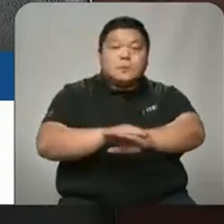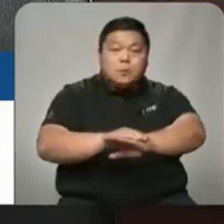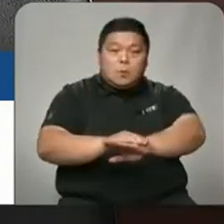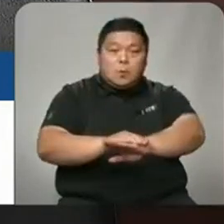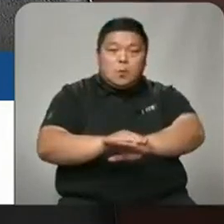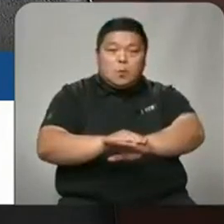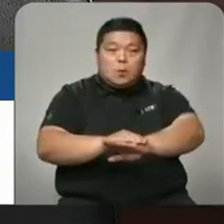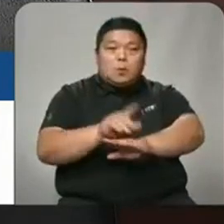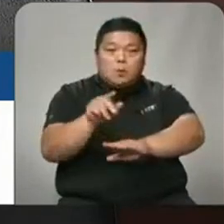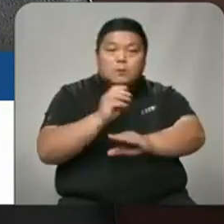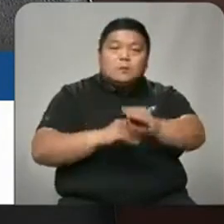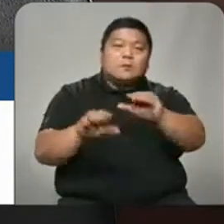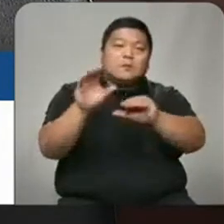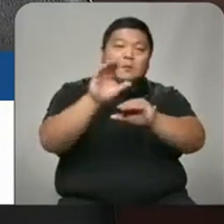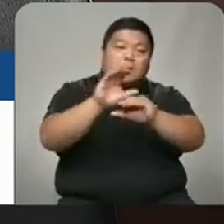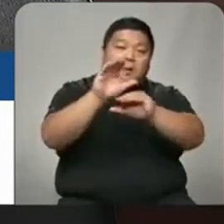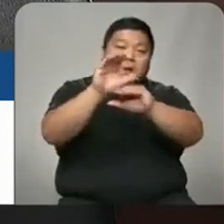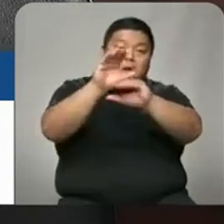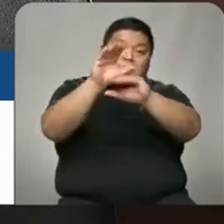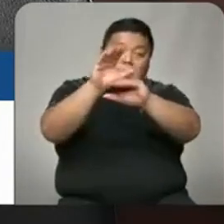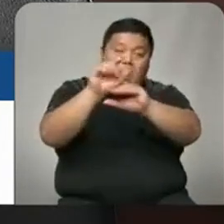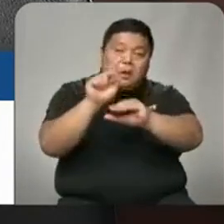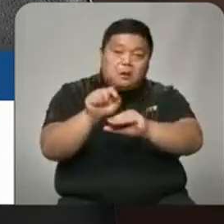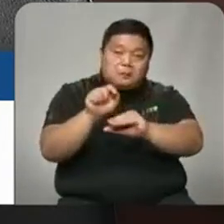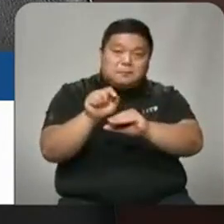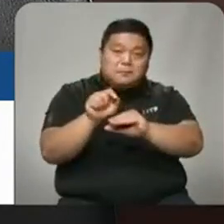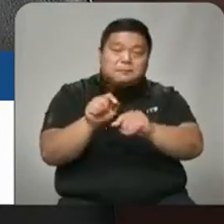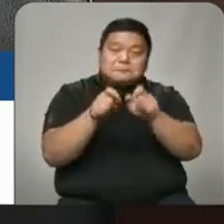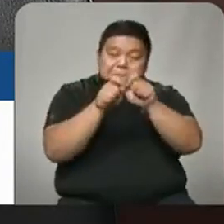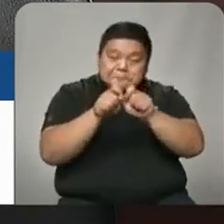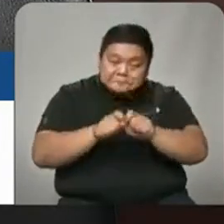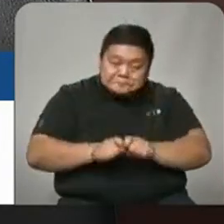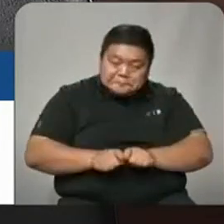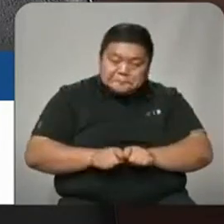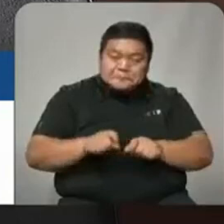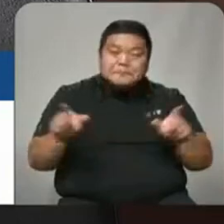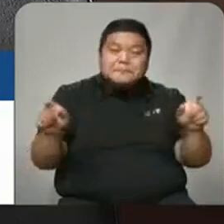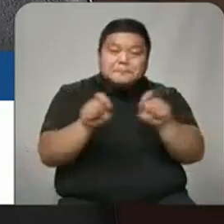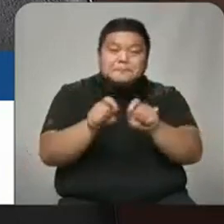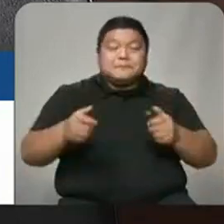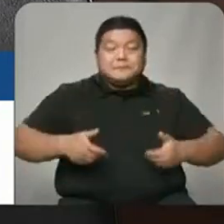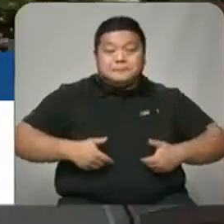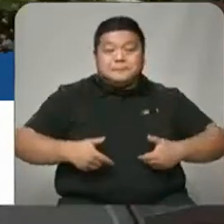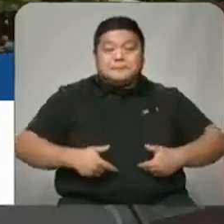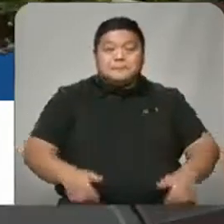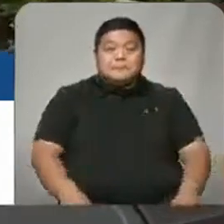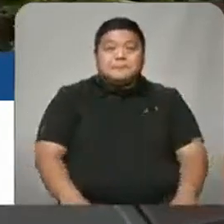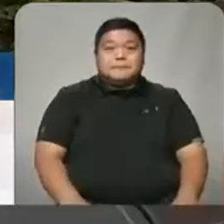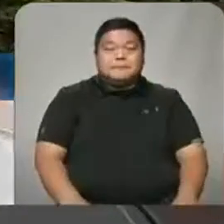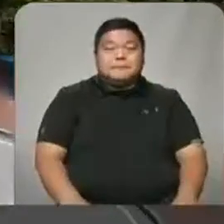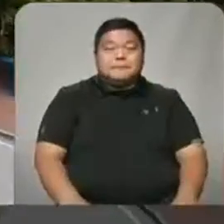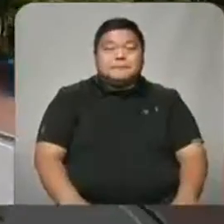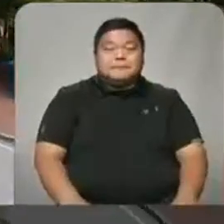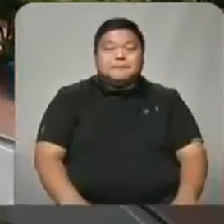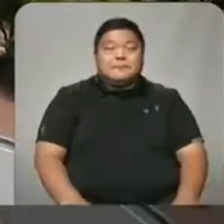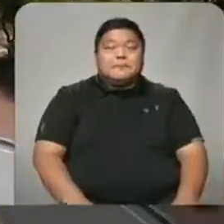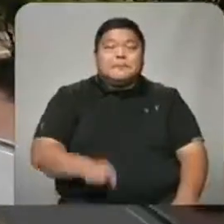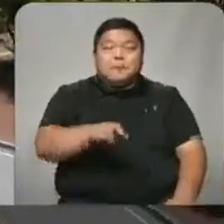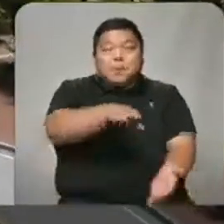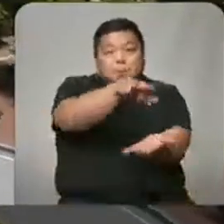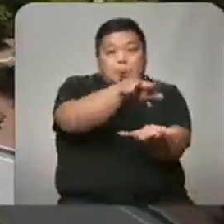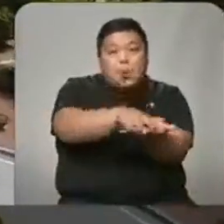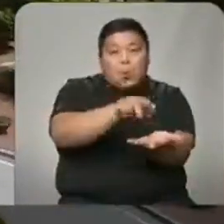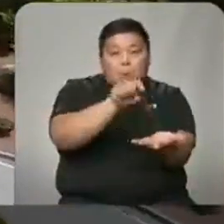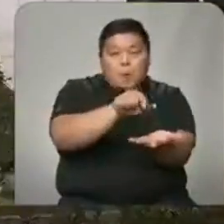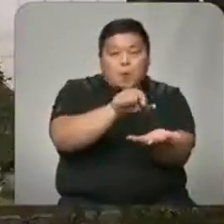보시면 되는 거고 그 이후에 기둥을 세우기 위해서는 구체적인 내용들이 좀 필요할 건데 하지만 조례